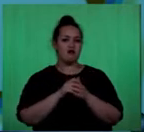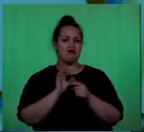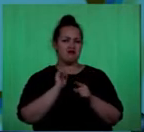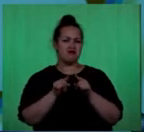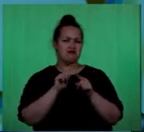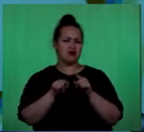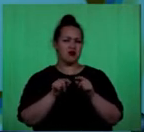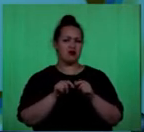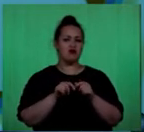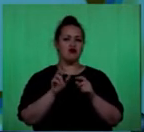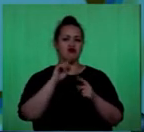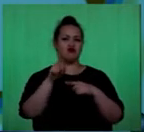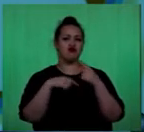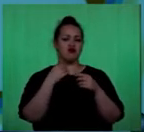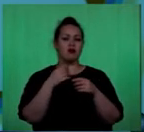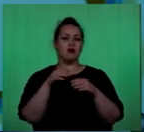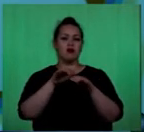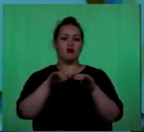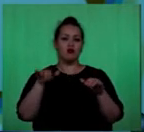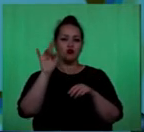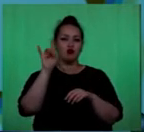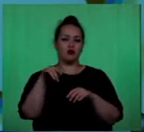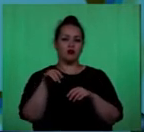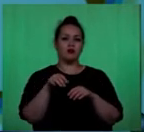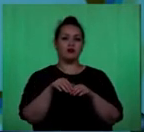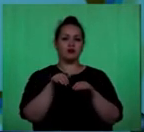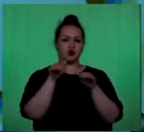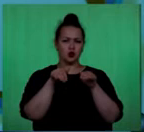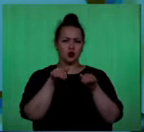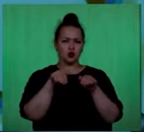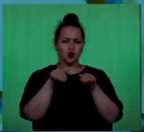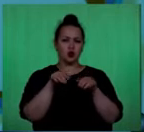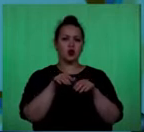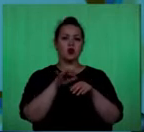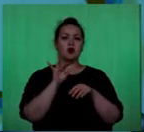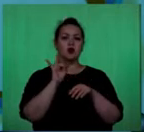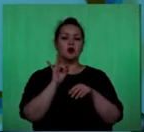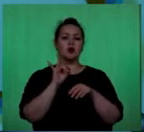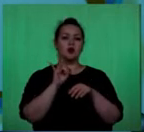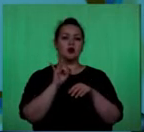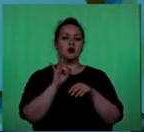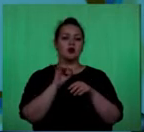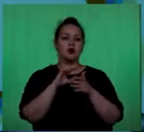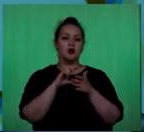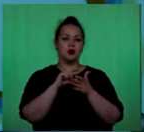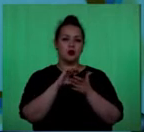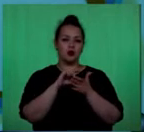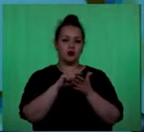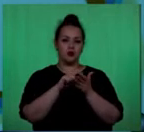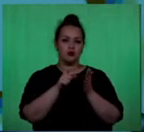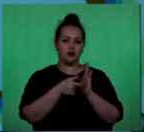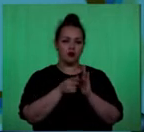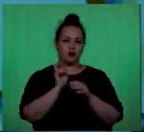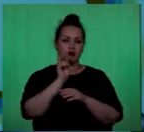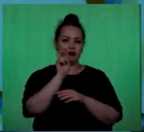перекинул через подоконник одну за другой свои маленькие толстенькие ножки и очутился в комнате а тебе